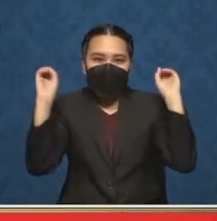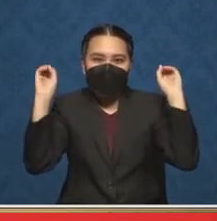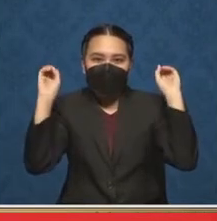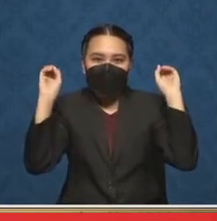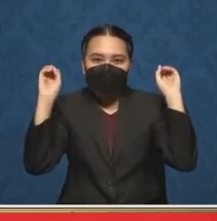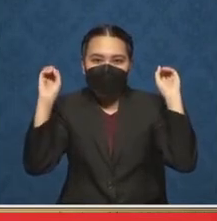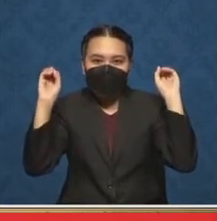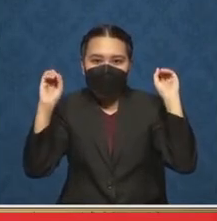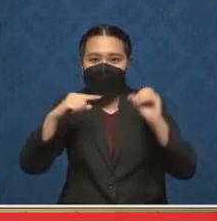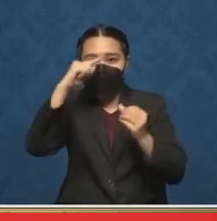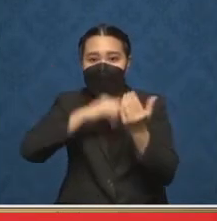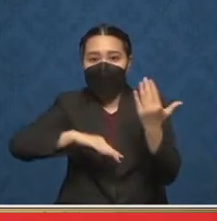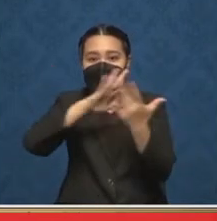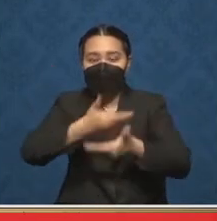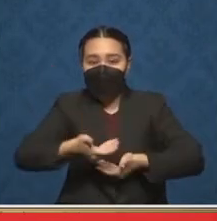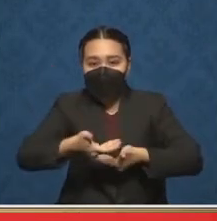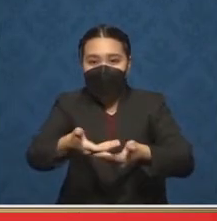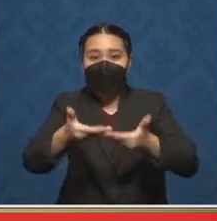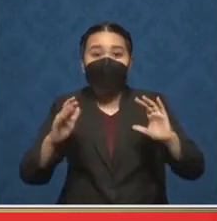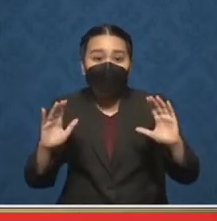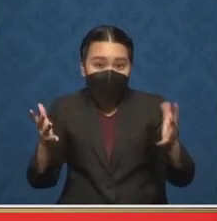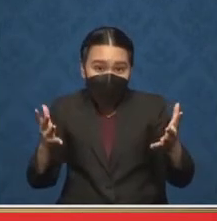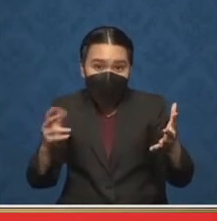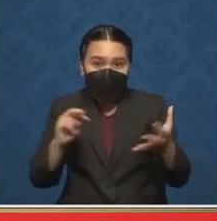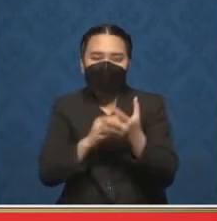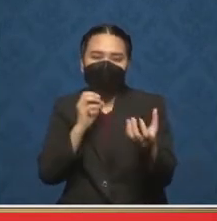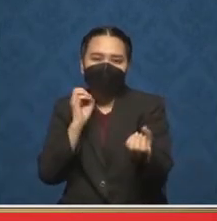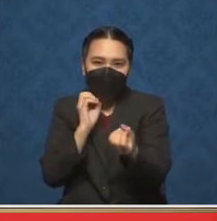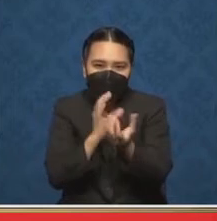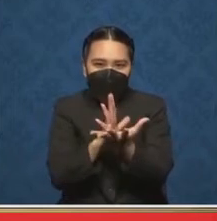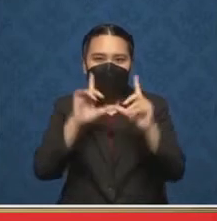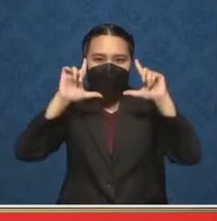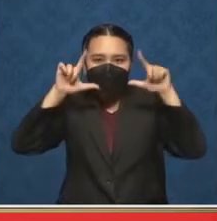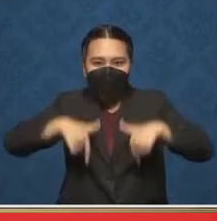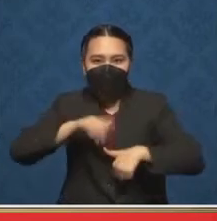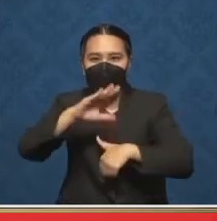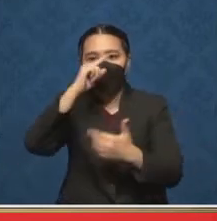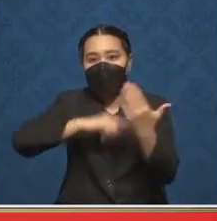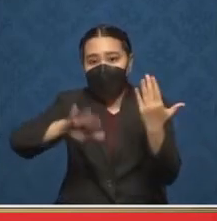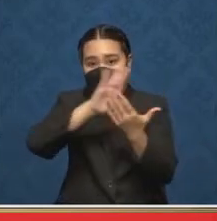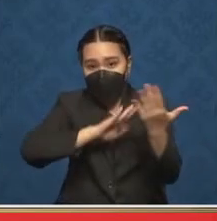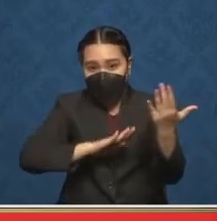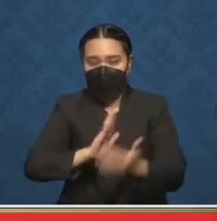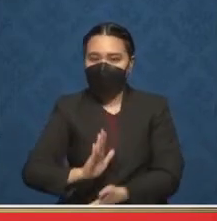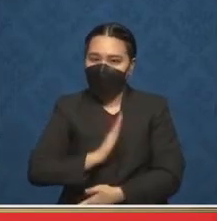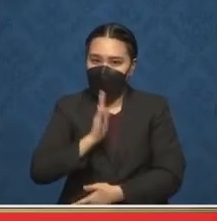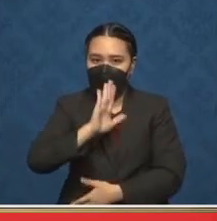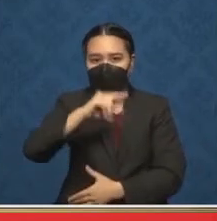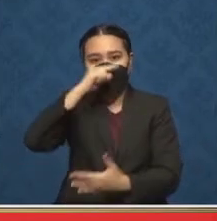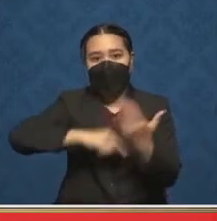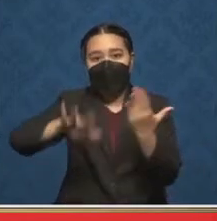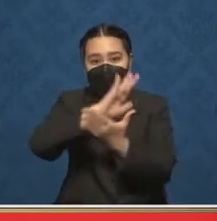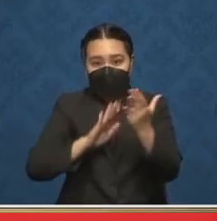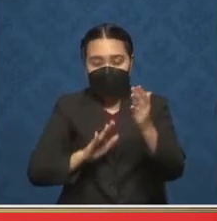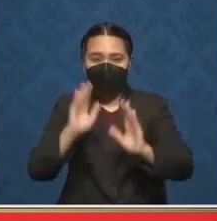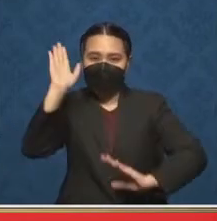เขาไมเจิประเทศไทยครับนี่คความเสียหายในภาพรกษของประเทศ เกีิภูิของประเทศระดับคามเปประชาไ